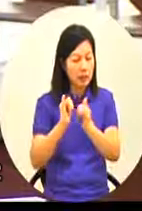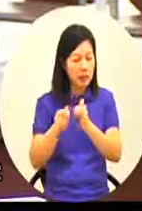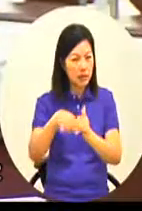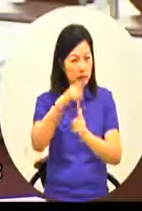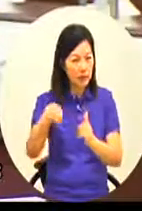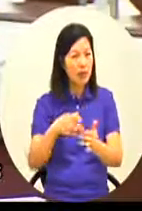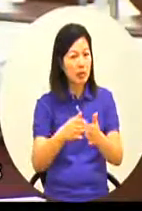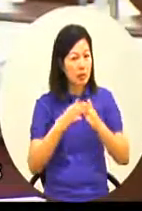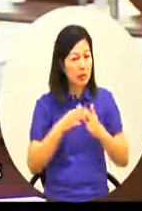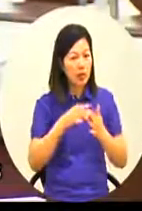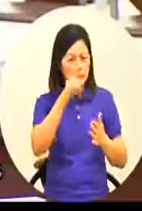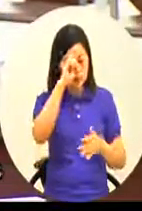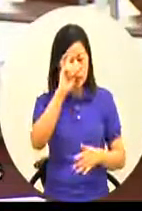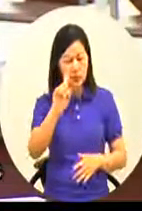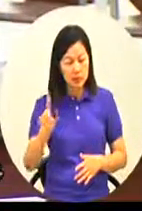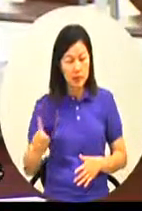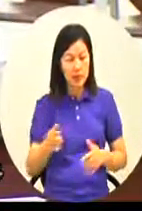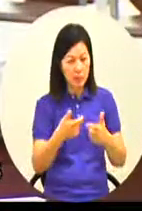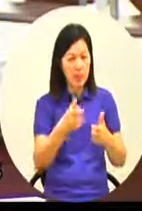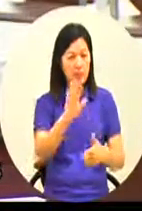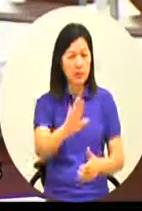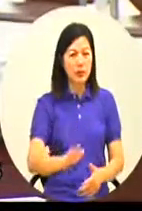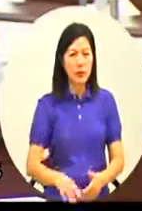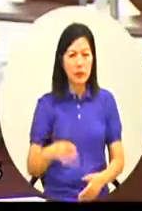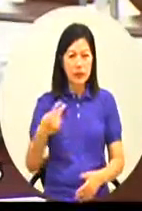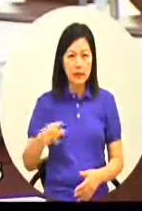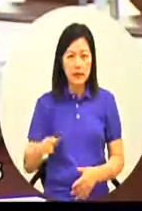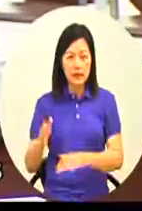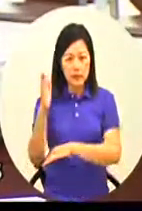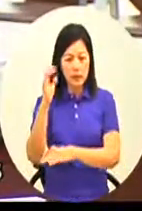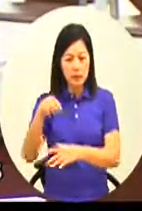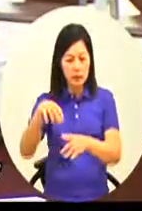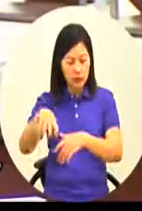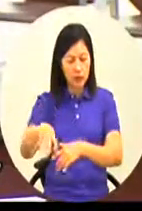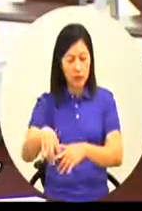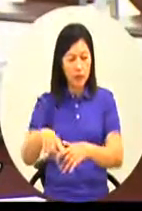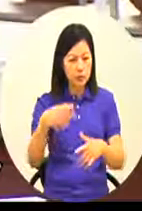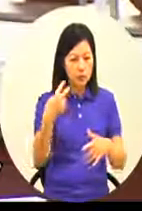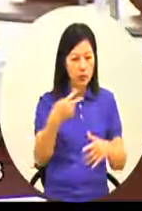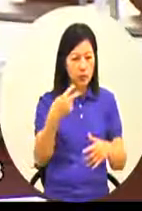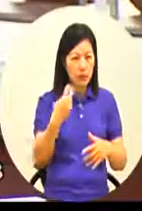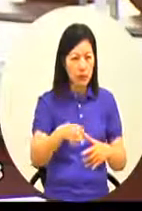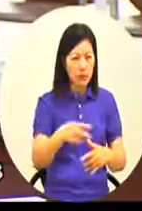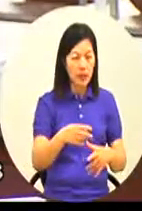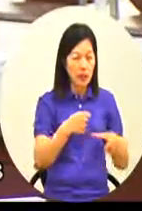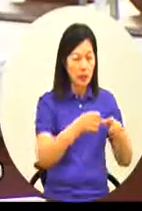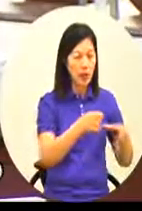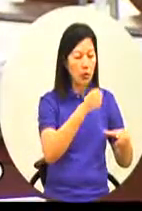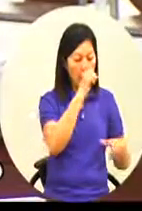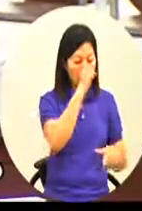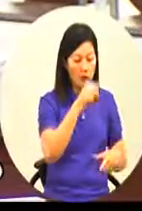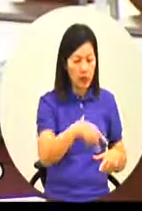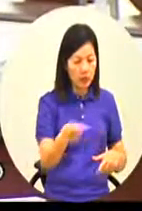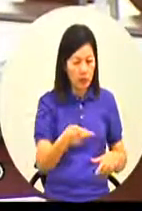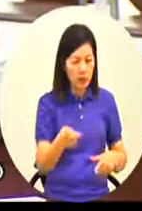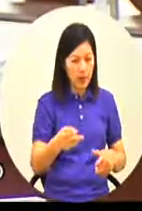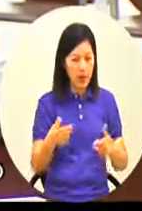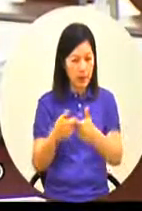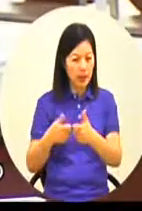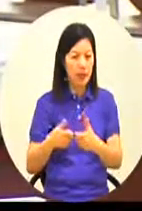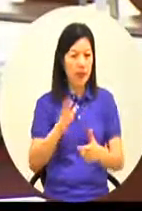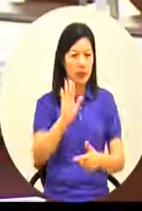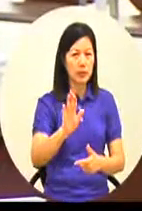由遮个迄个公益单位对不对吼、哦？来做公益的时阵，来配合政府来做这方面的，我感觉是最有意义啦。因为